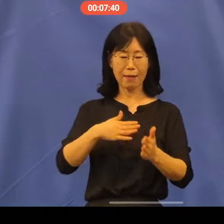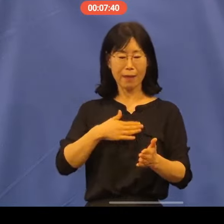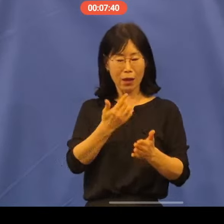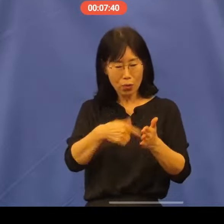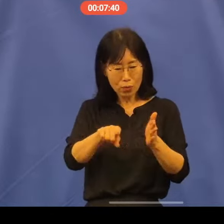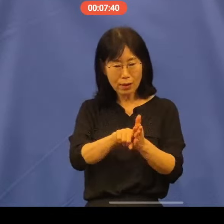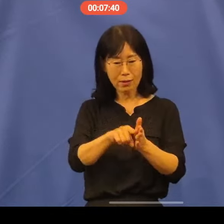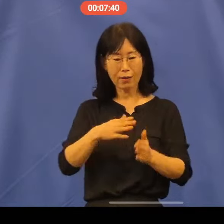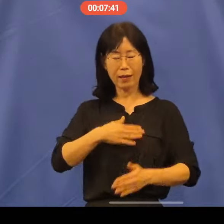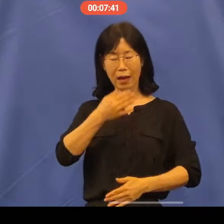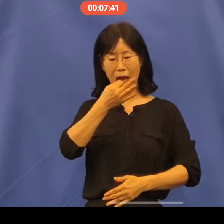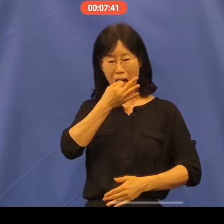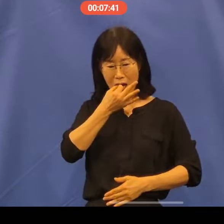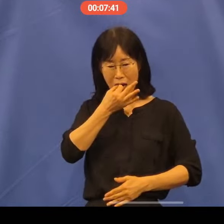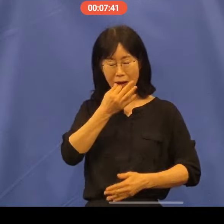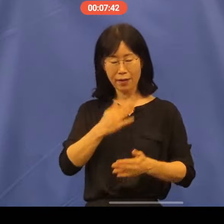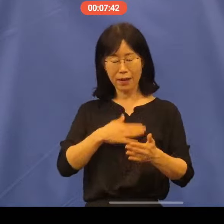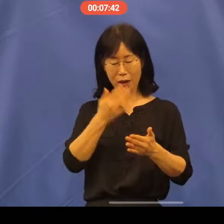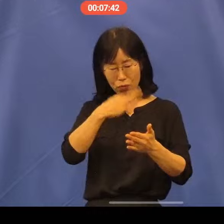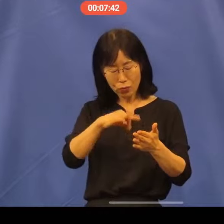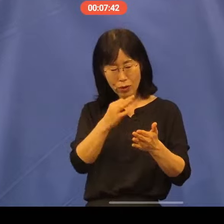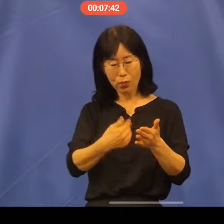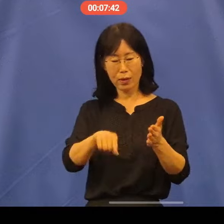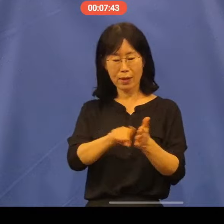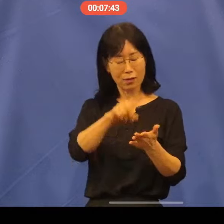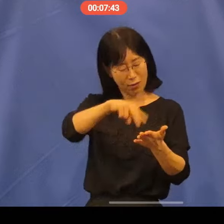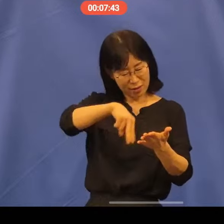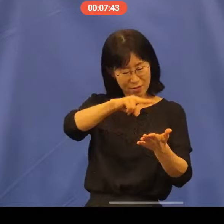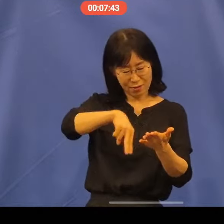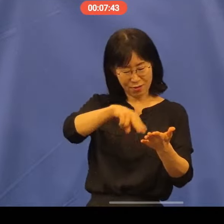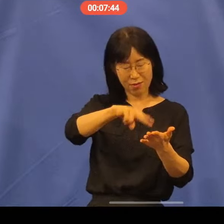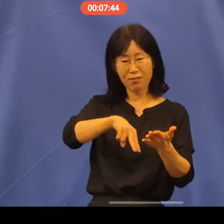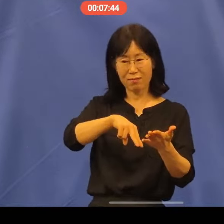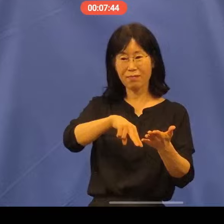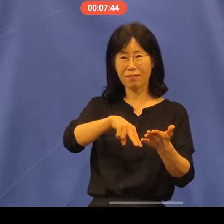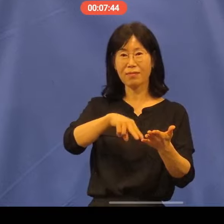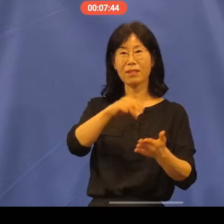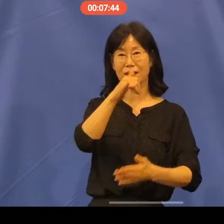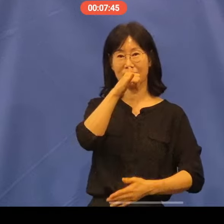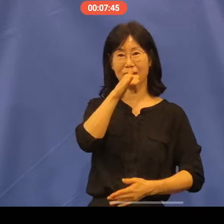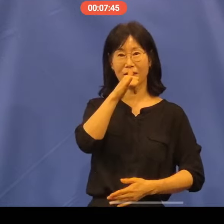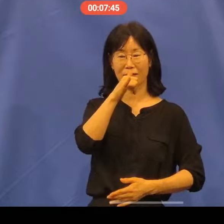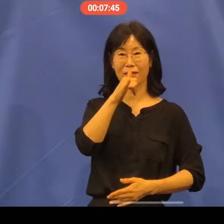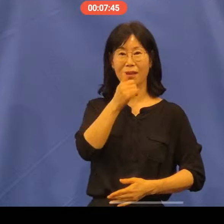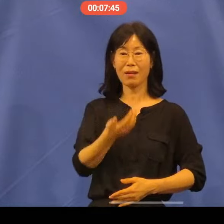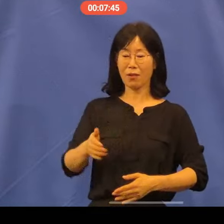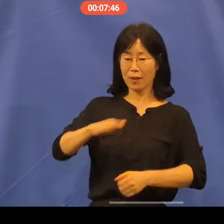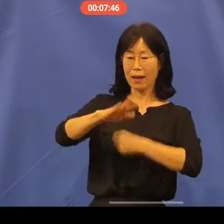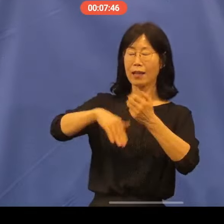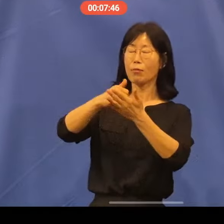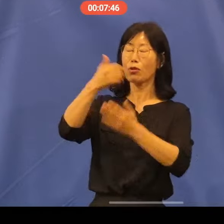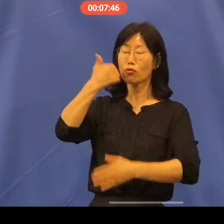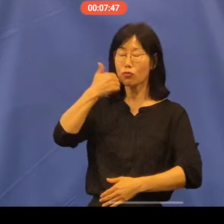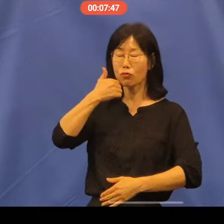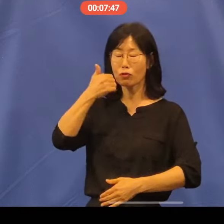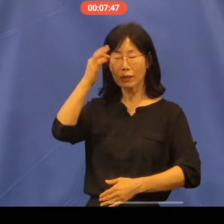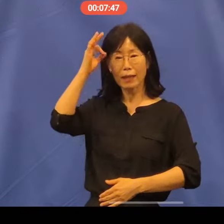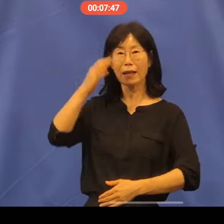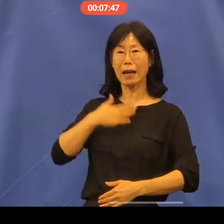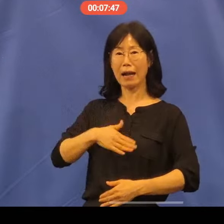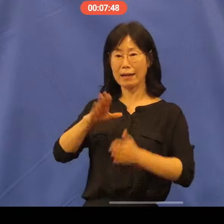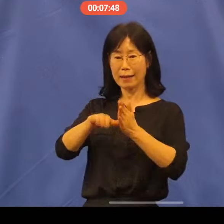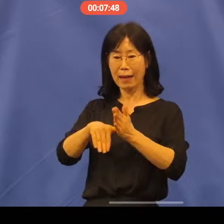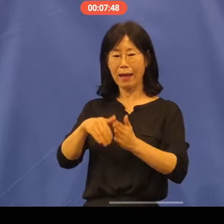얻기 힘들어요. 하나님이 누구인가를 발견하면요 위로, 내 안에 소망 다 해결돼 버려요. 하나님이